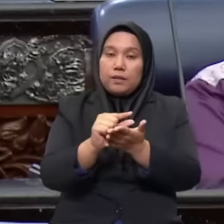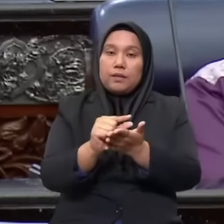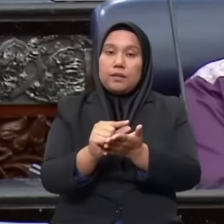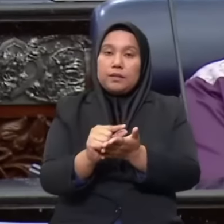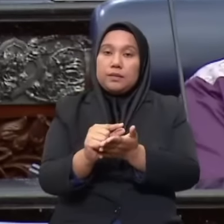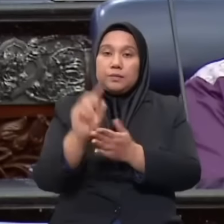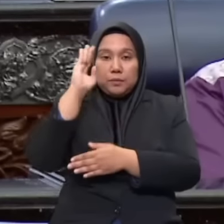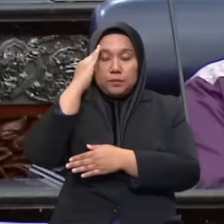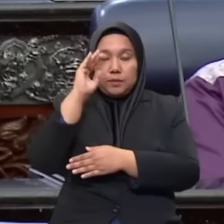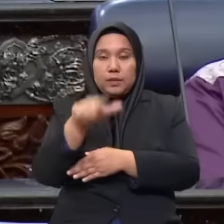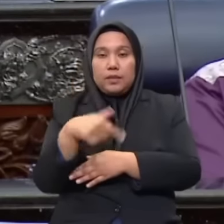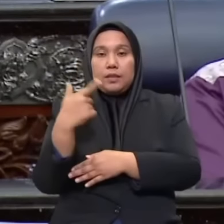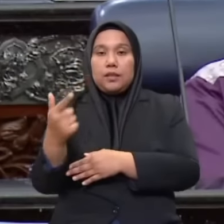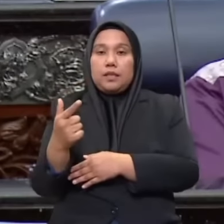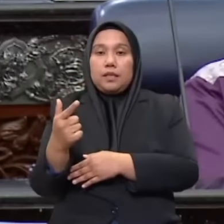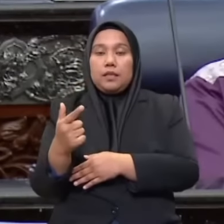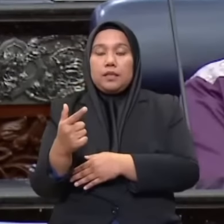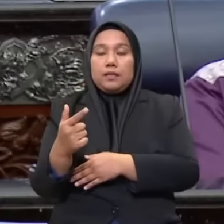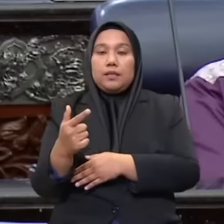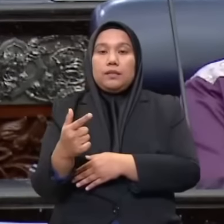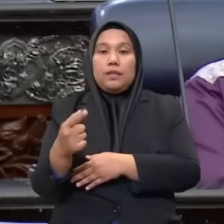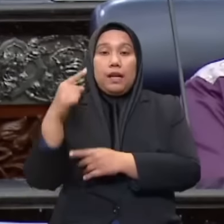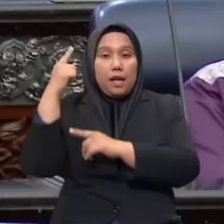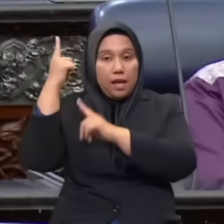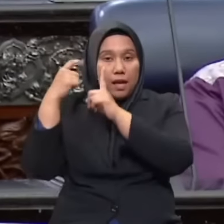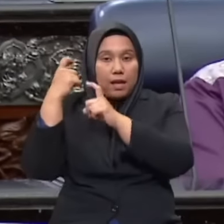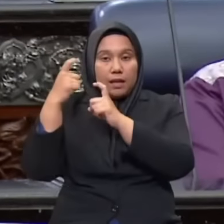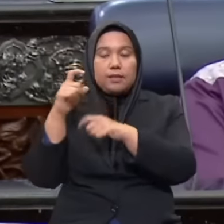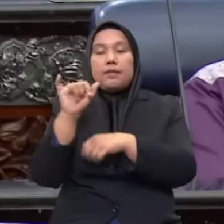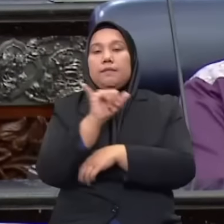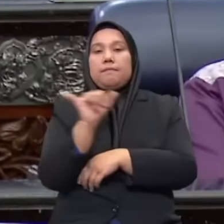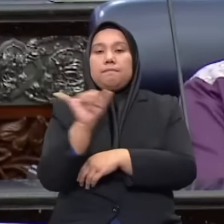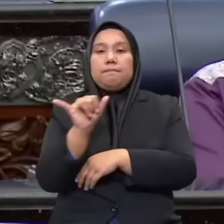lain atas alasan yang sama? Terima kasih.